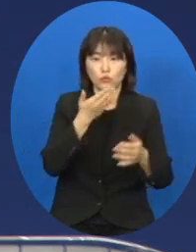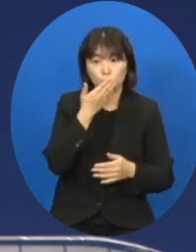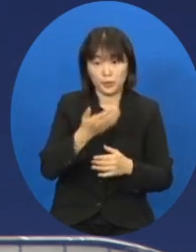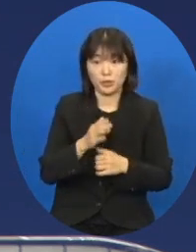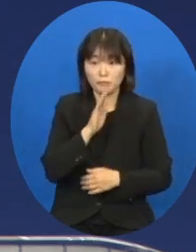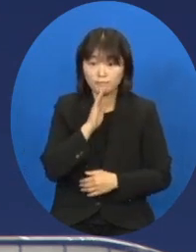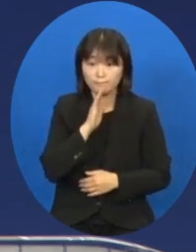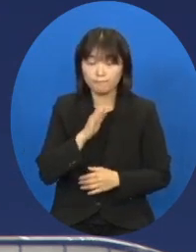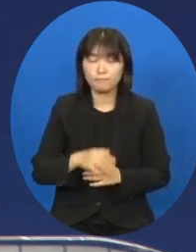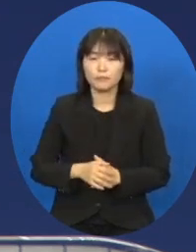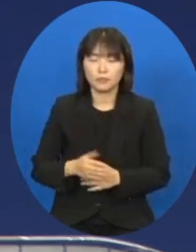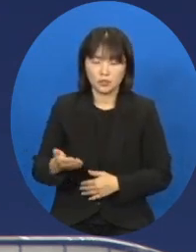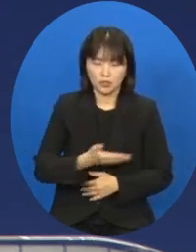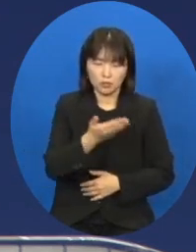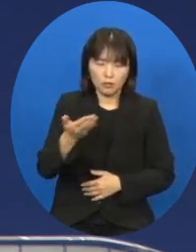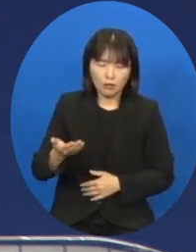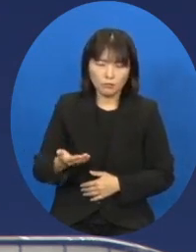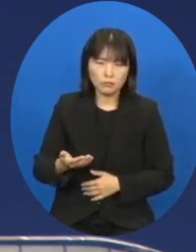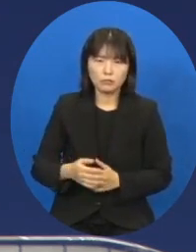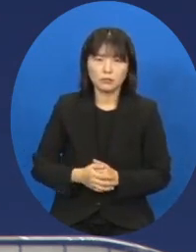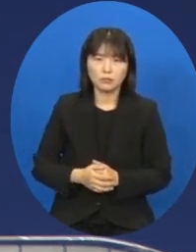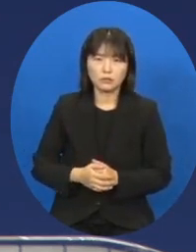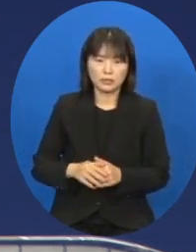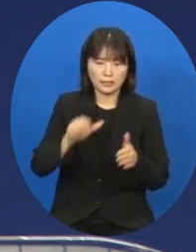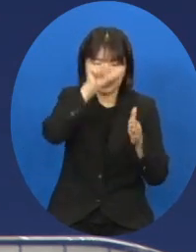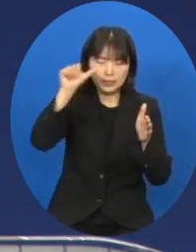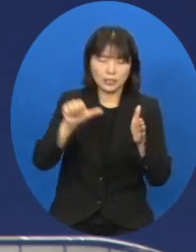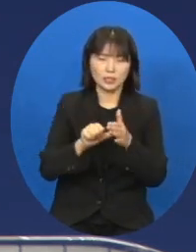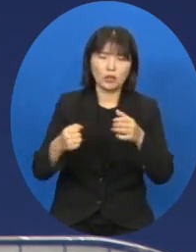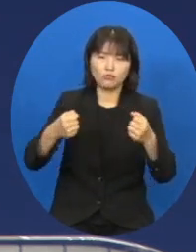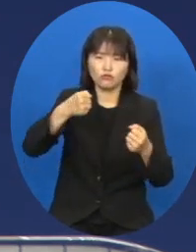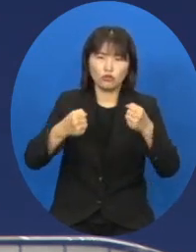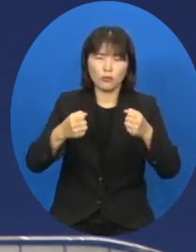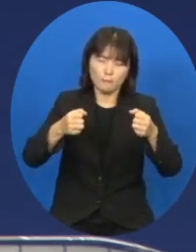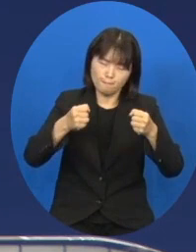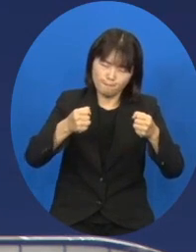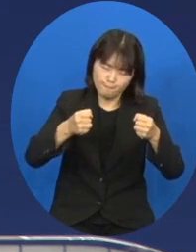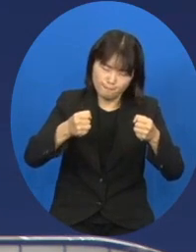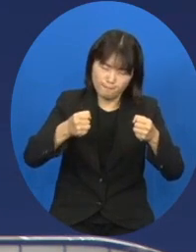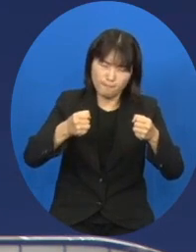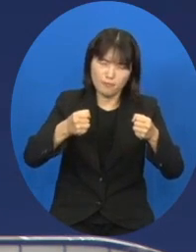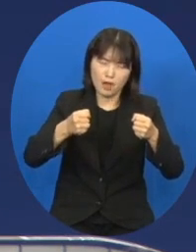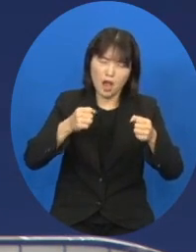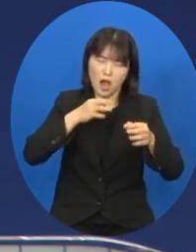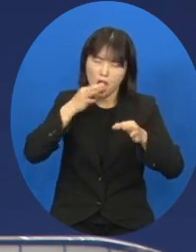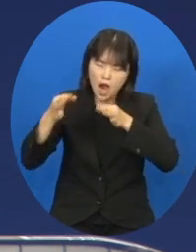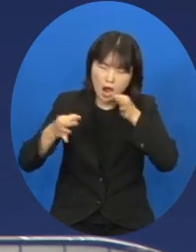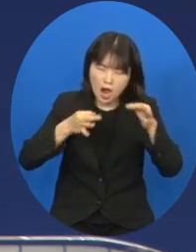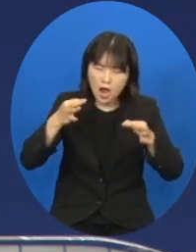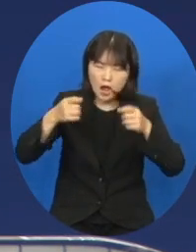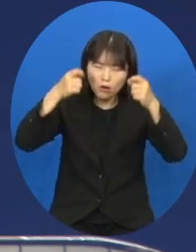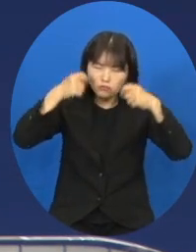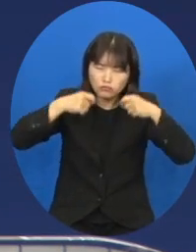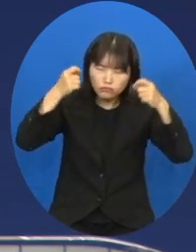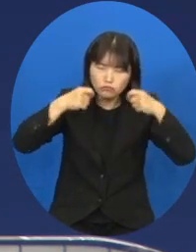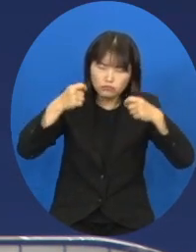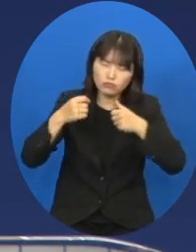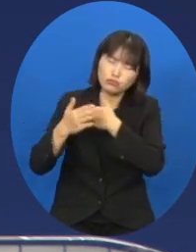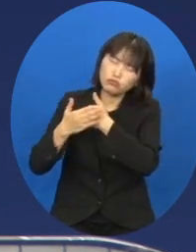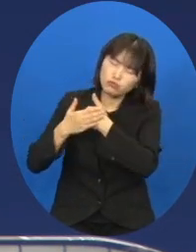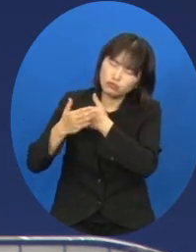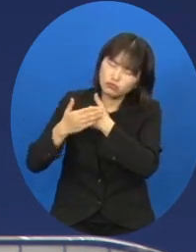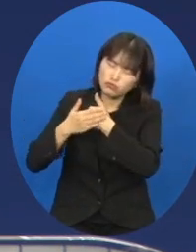여러분 자신이 여러분의 인생의 운전대를 꽉 붙잡고 소리소리 지르고 아무리 울고 밤을 새며